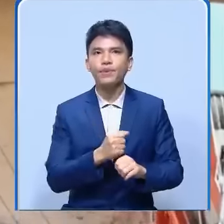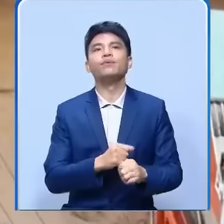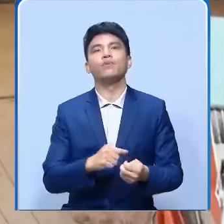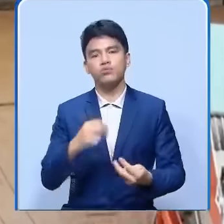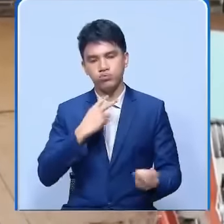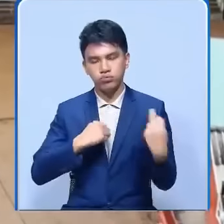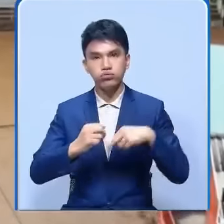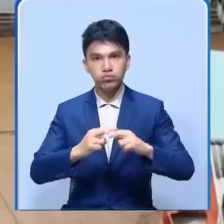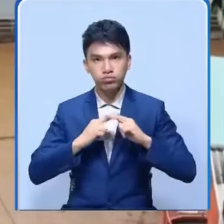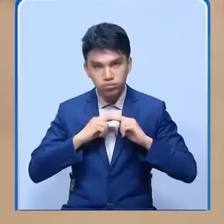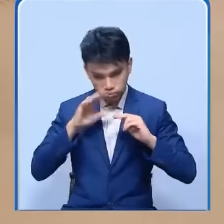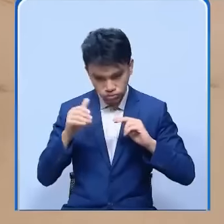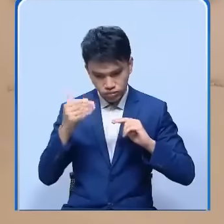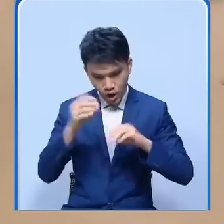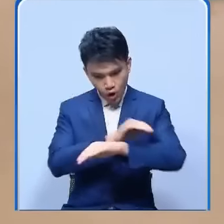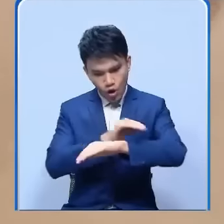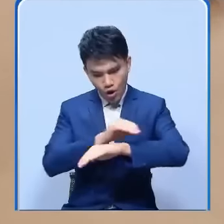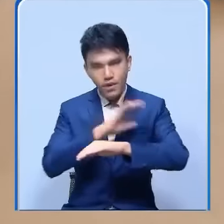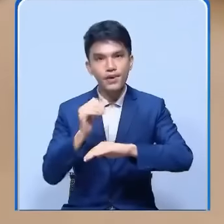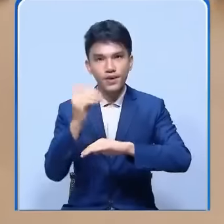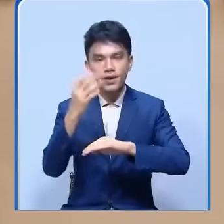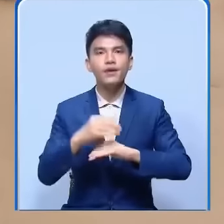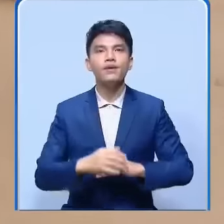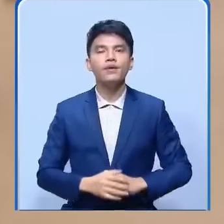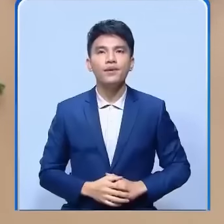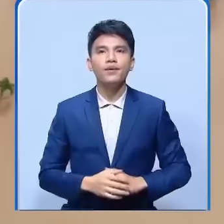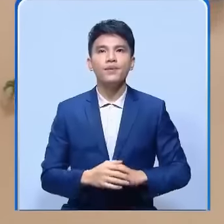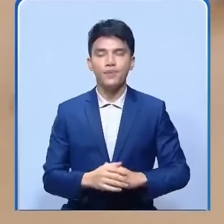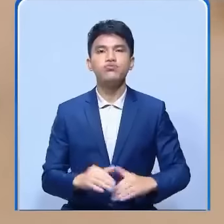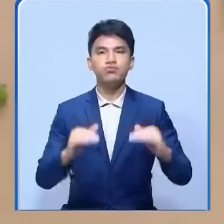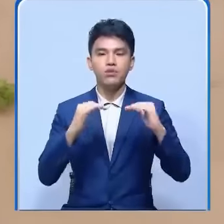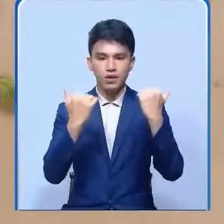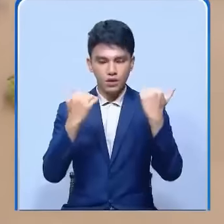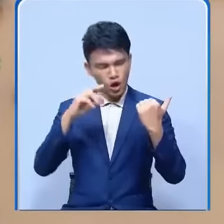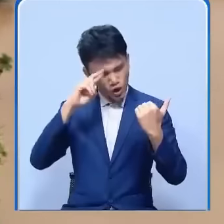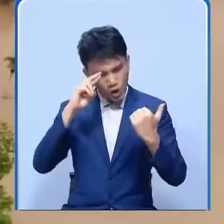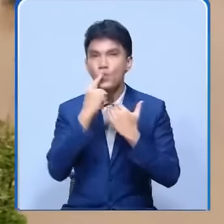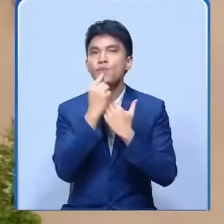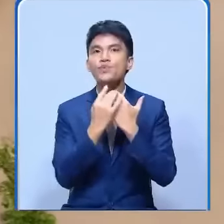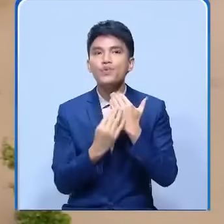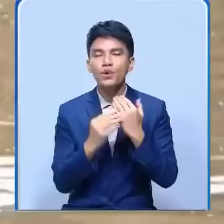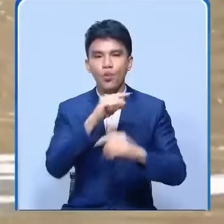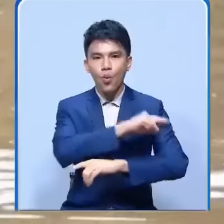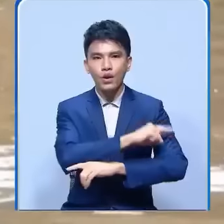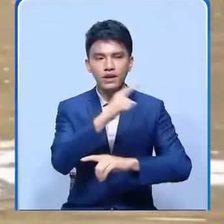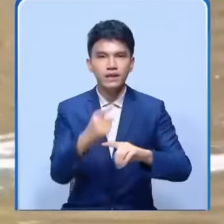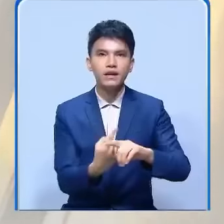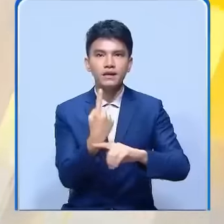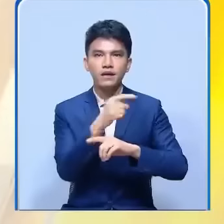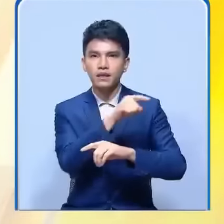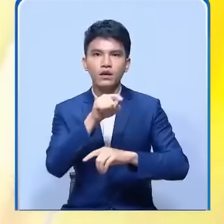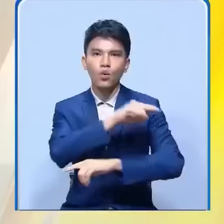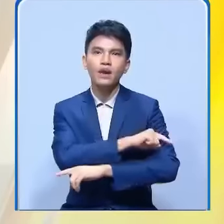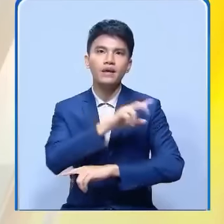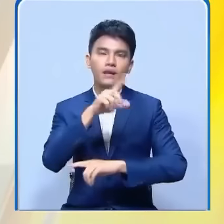างกายด้วยน้ำสะอาดหรือสบู่ในทันทีค่ะ ค่ะคุณผู้ชมคะสำหรับสถานการณ์โรคไข้ดินตั้งแต่1มกราคมจนถึง3กันยายนมีผู้ป่ว